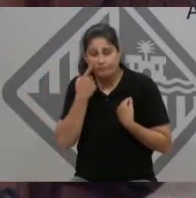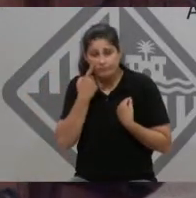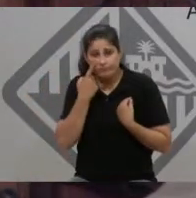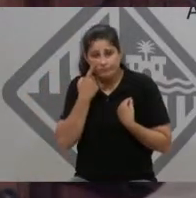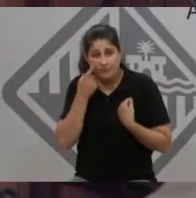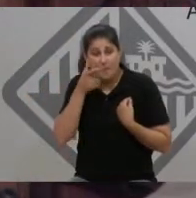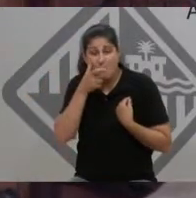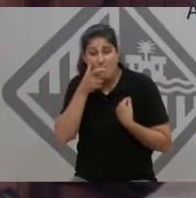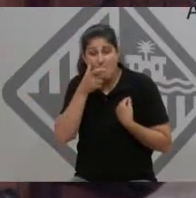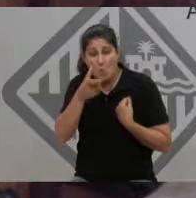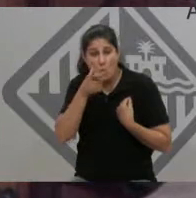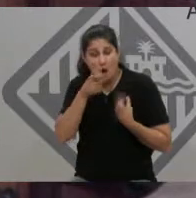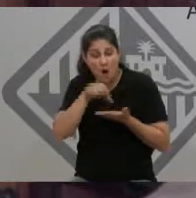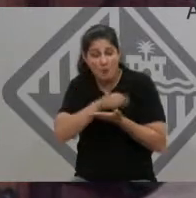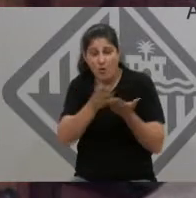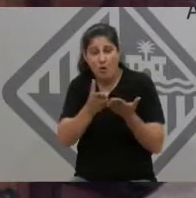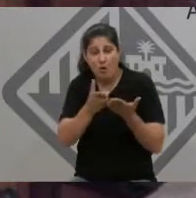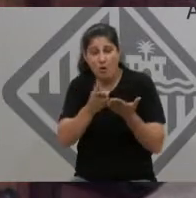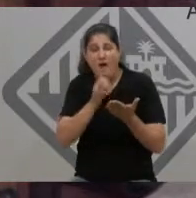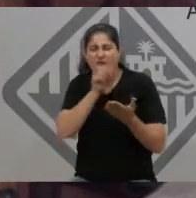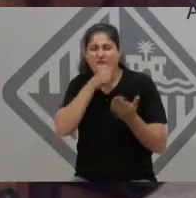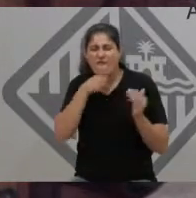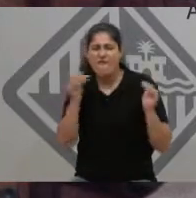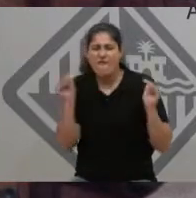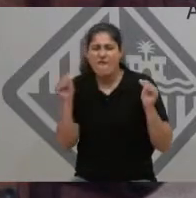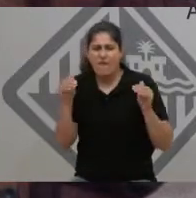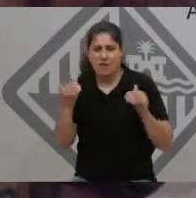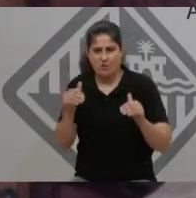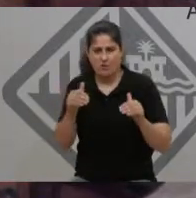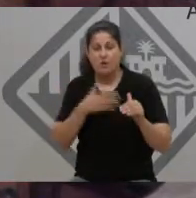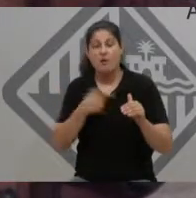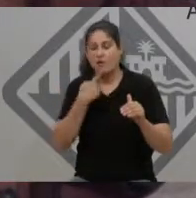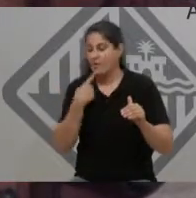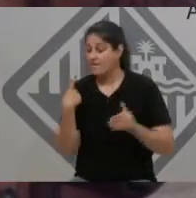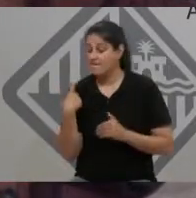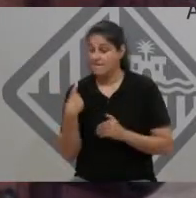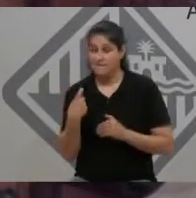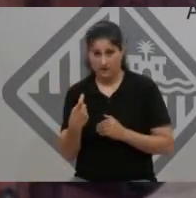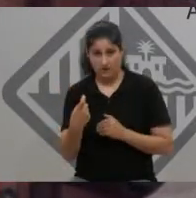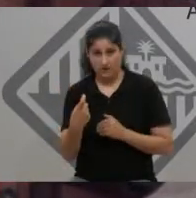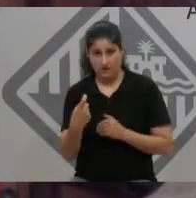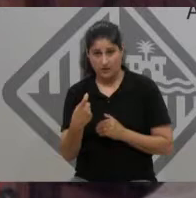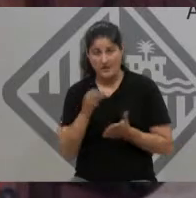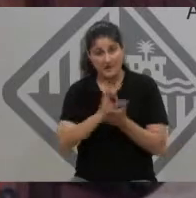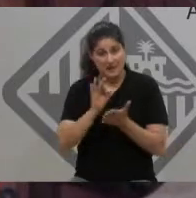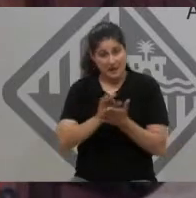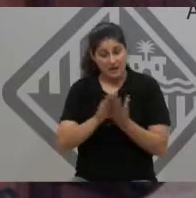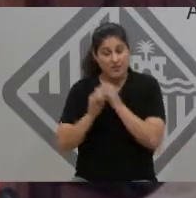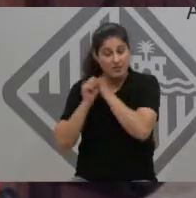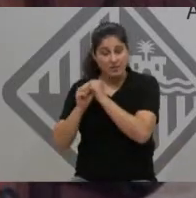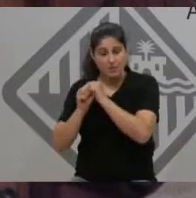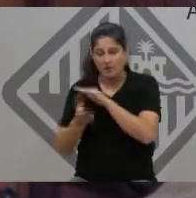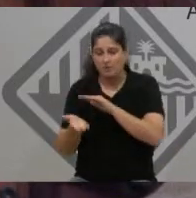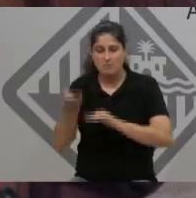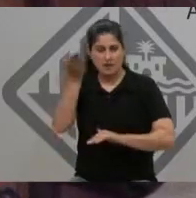població està en un procés d'envelliment i per tant és necessari augmentar el servei de dependència